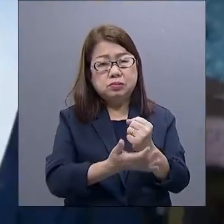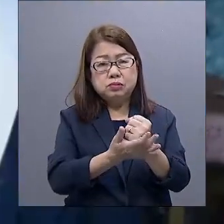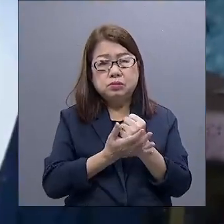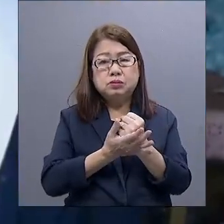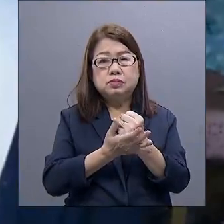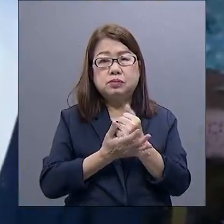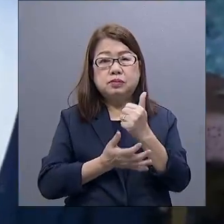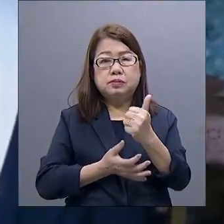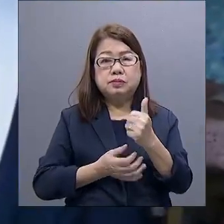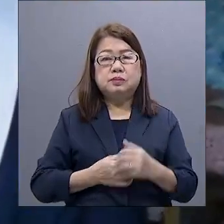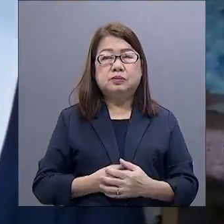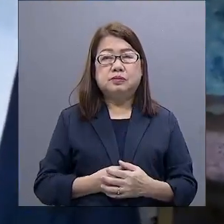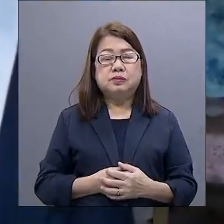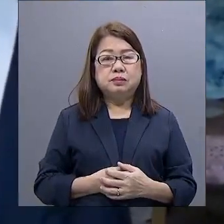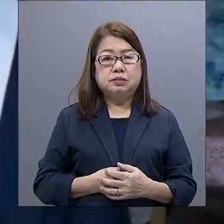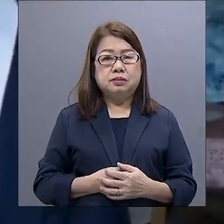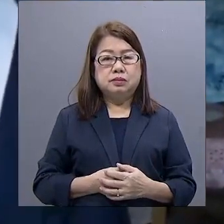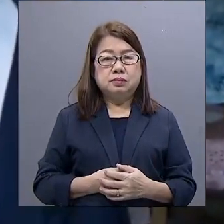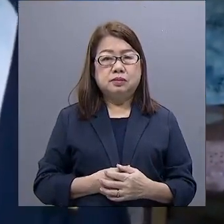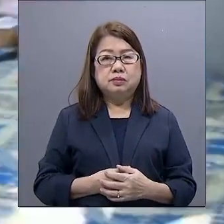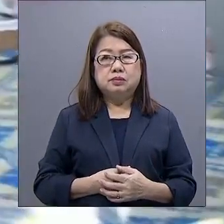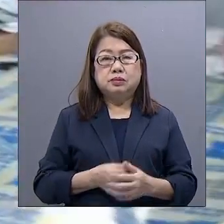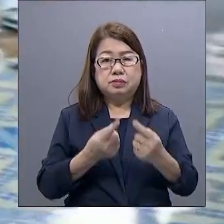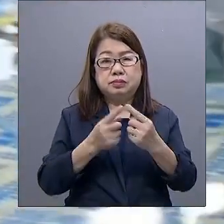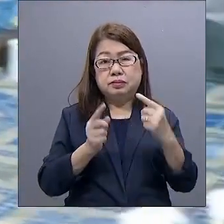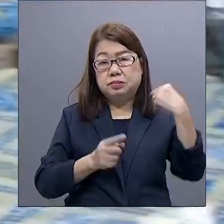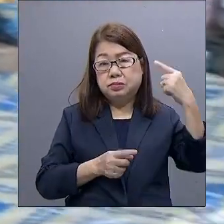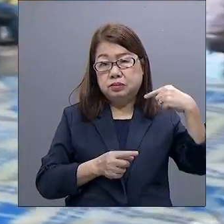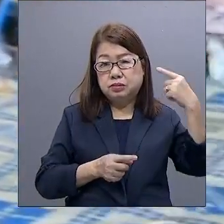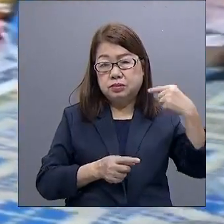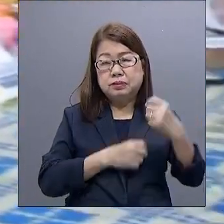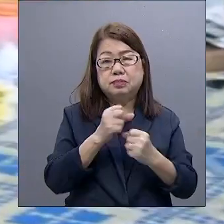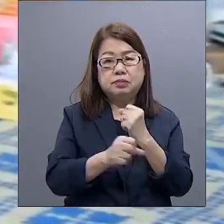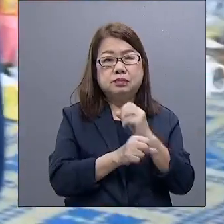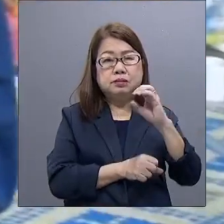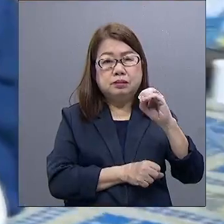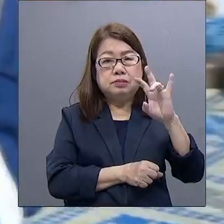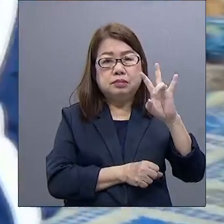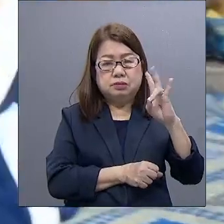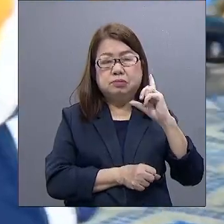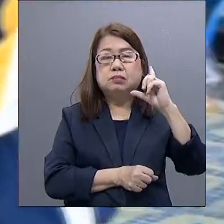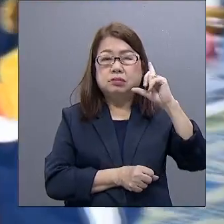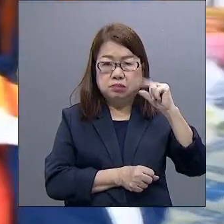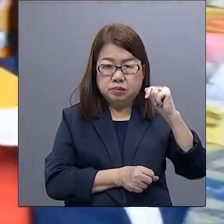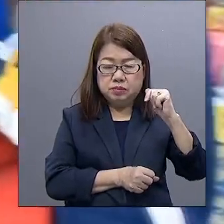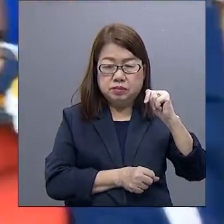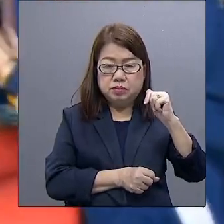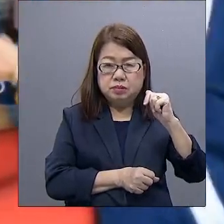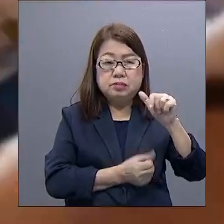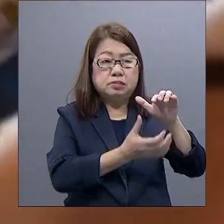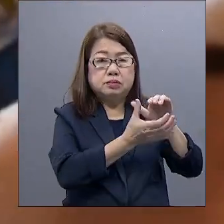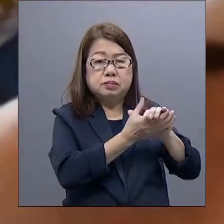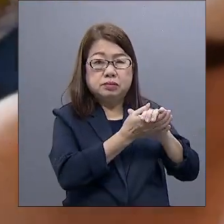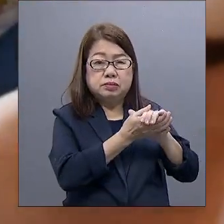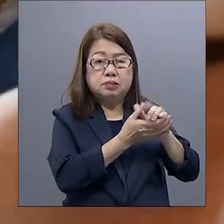นาดเดวกัน ข้านั่เฉลี่ยวสมยกอายุ 57 ปีคนนี้ละค่ะผู้เป็แม่ แล้วก็เป็พรรยา